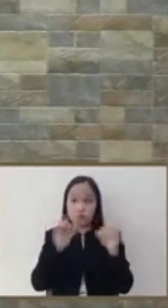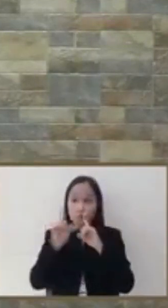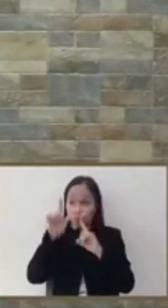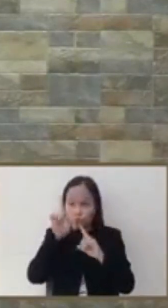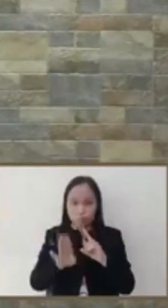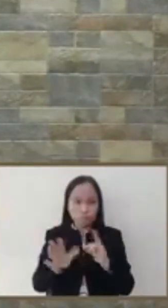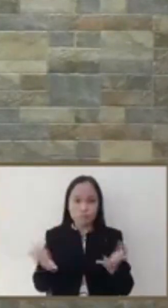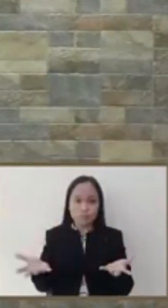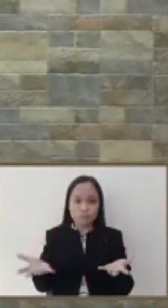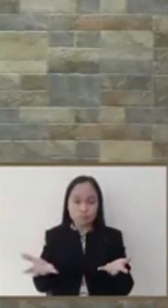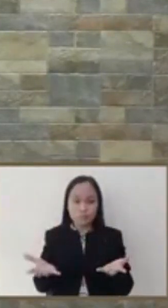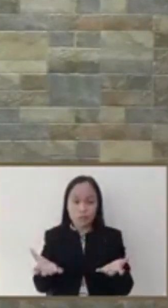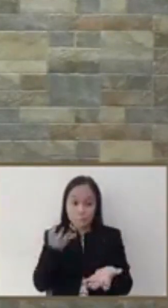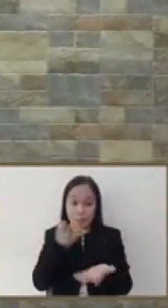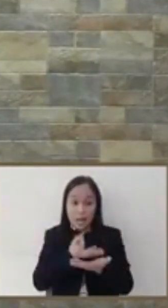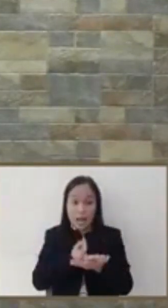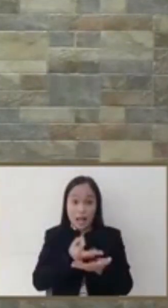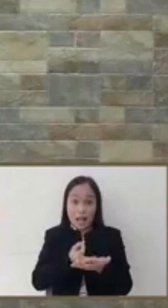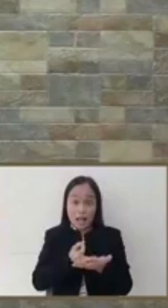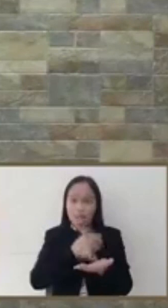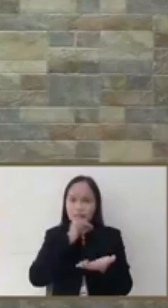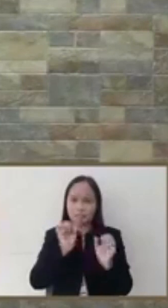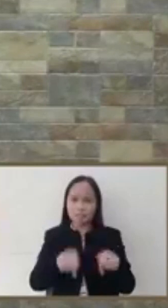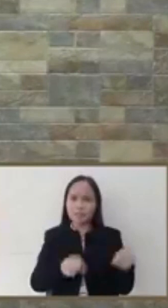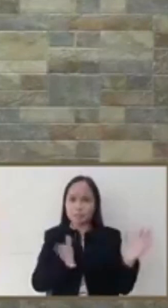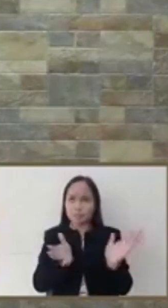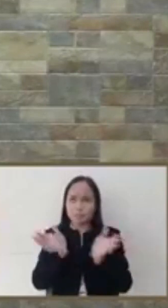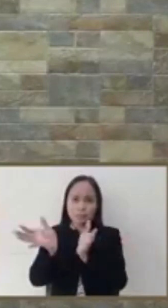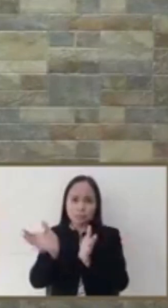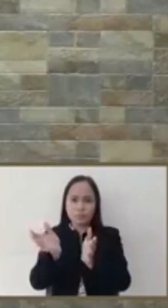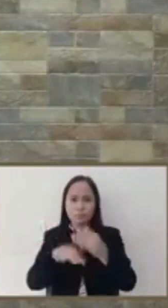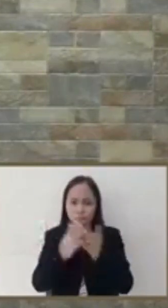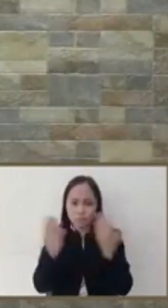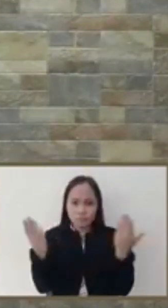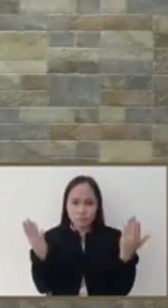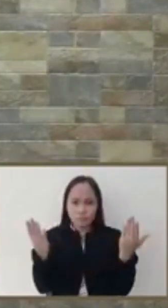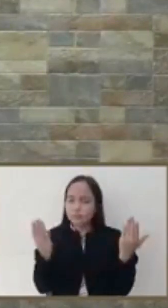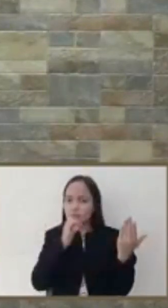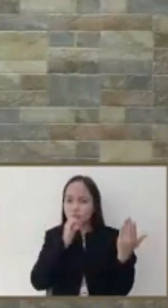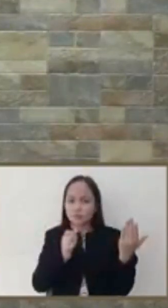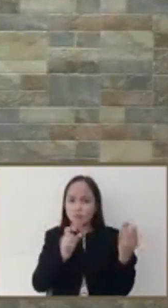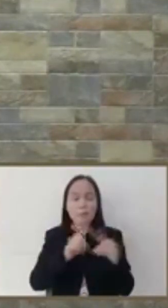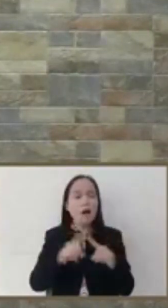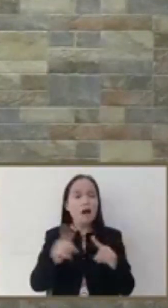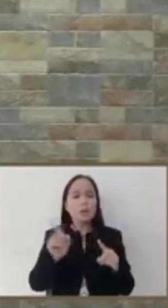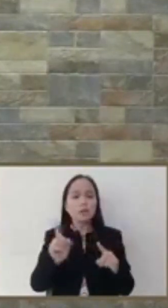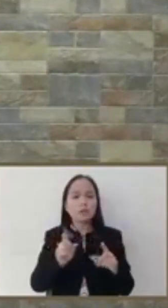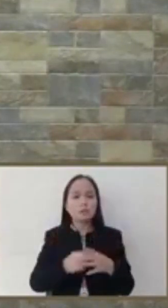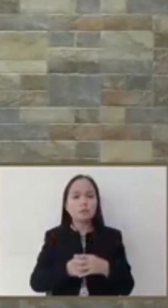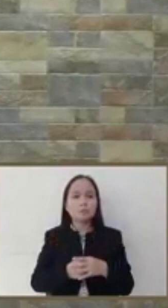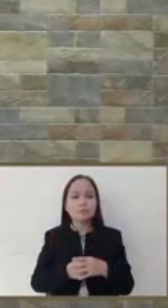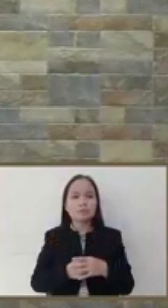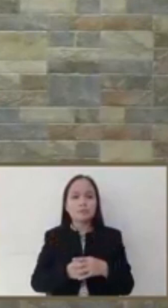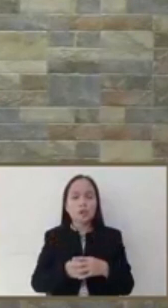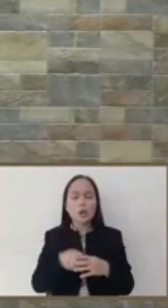Yung pera po natin, hindi po yan haharap sa hukuman ng Diyos. Pero ang haharap sa hukuman ng Diyos ay yung gumamit